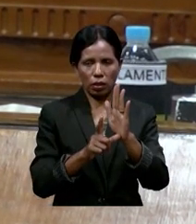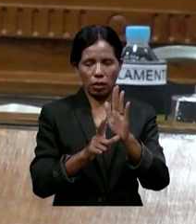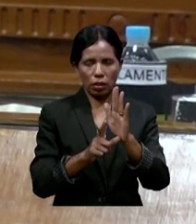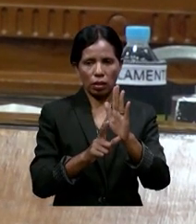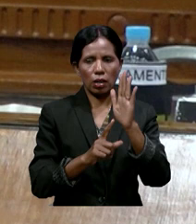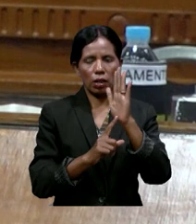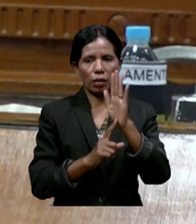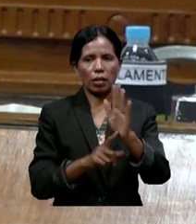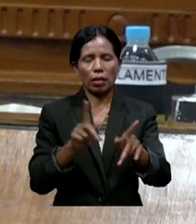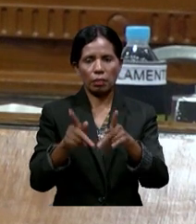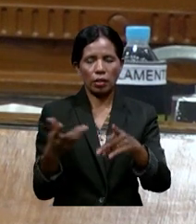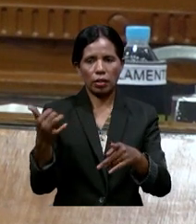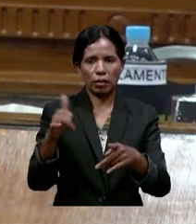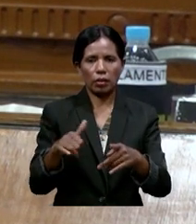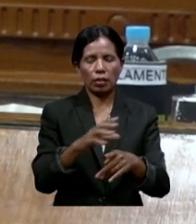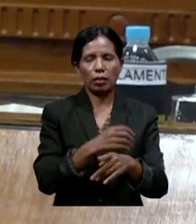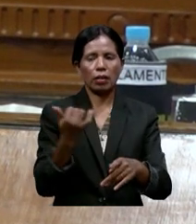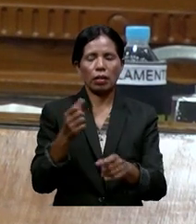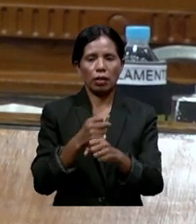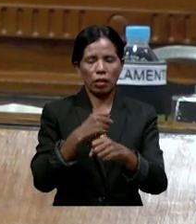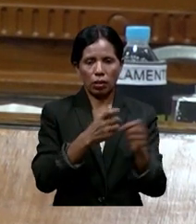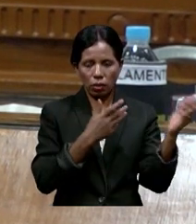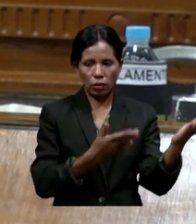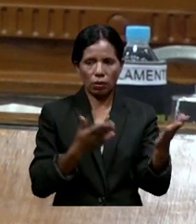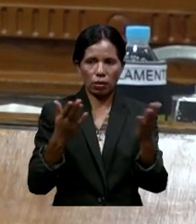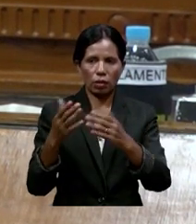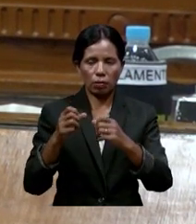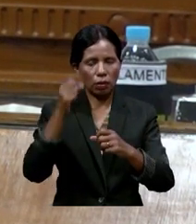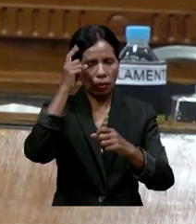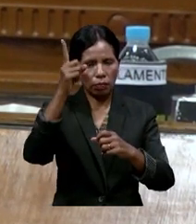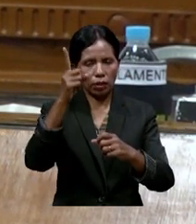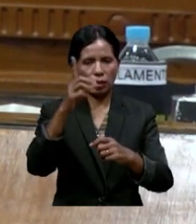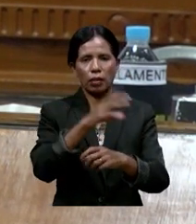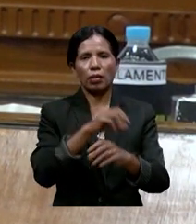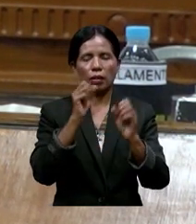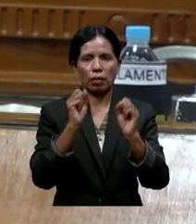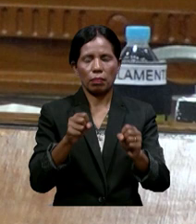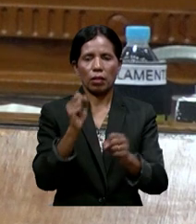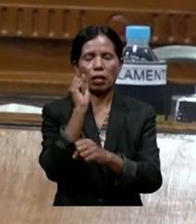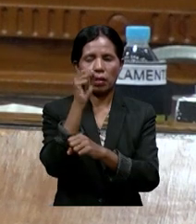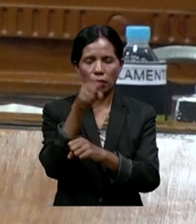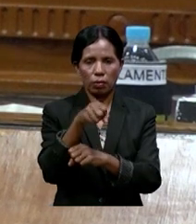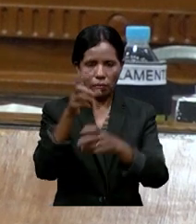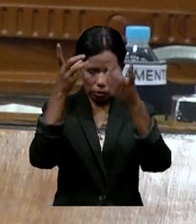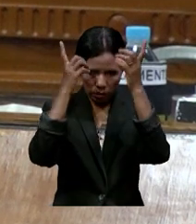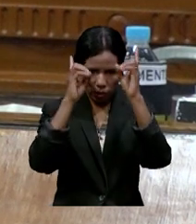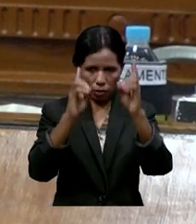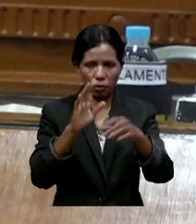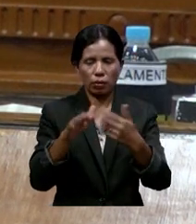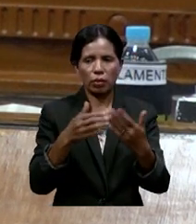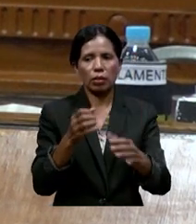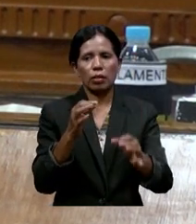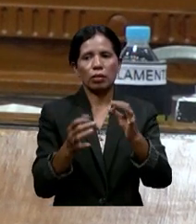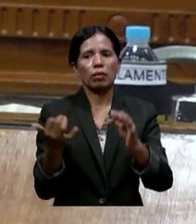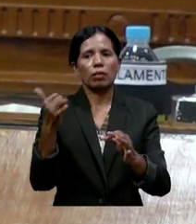serne atu bele parte serne be hale importasaun atu bele comprende i bele hakruk ba decisão serne quando serne